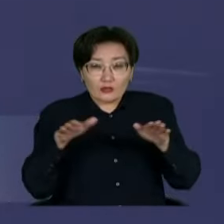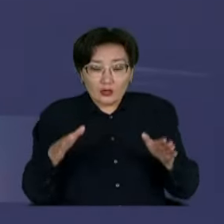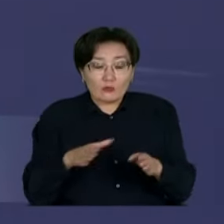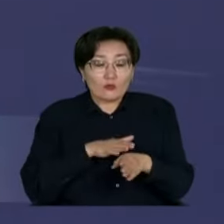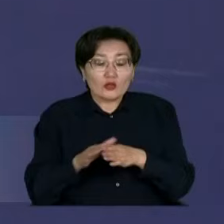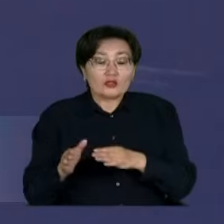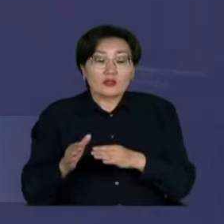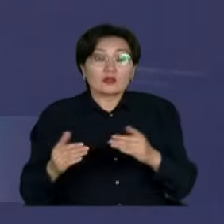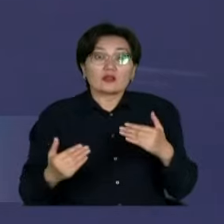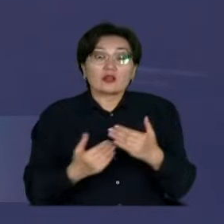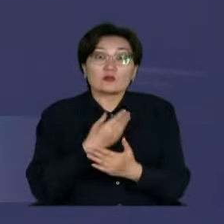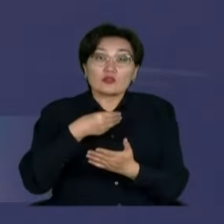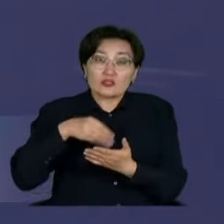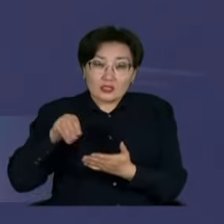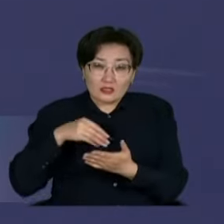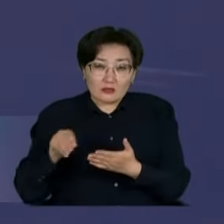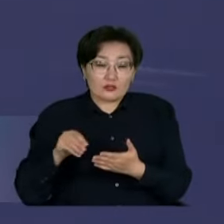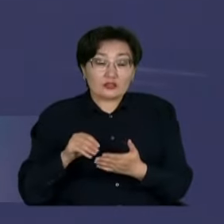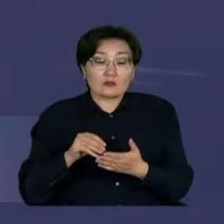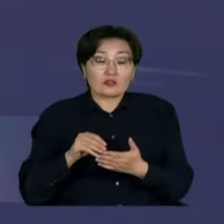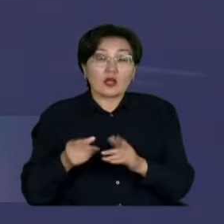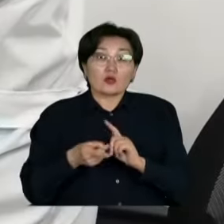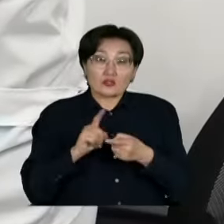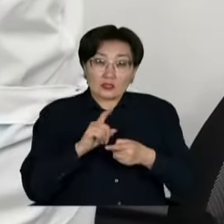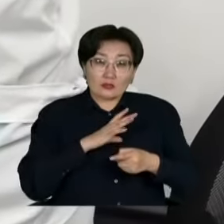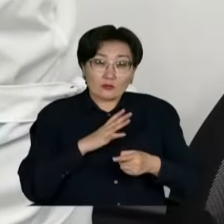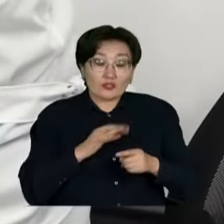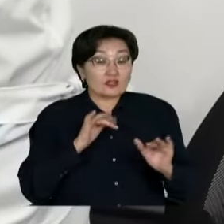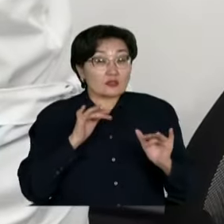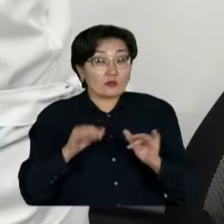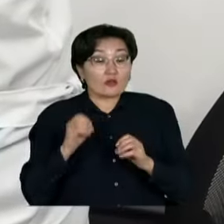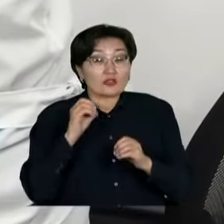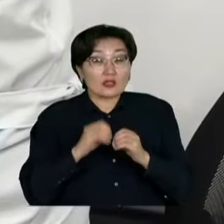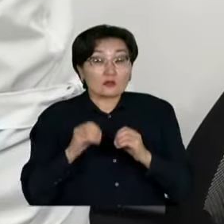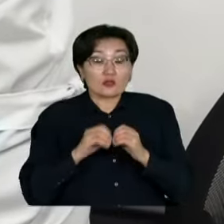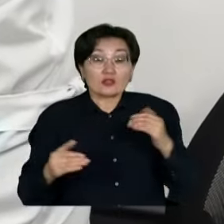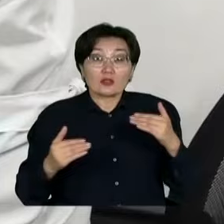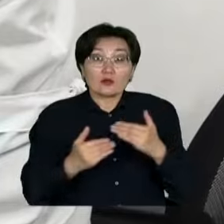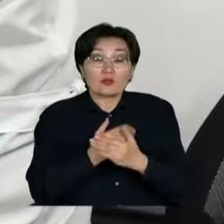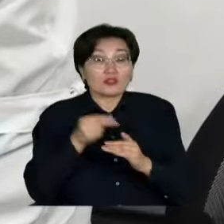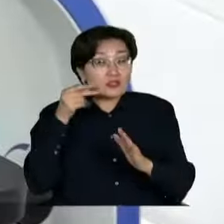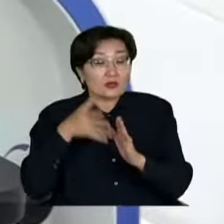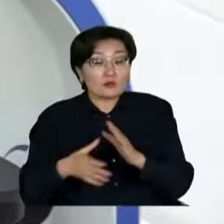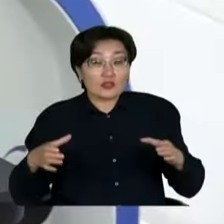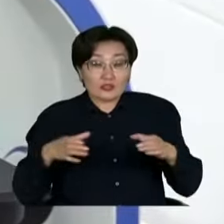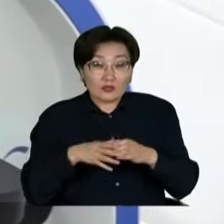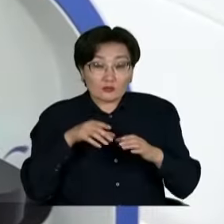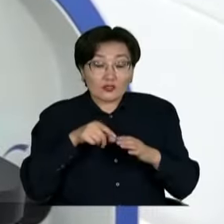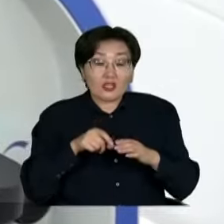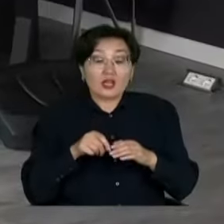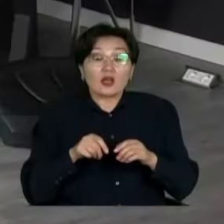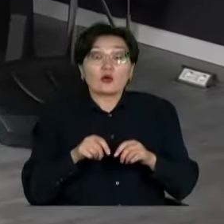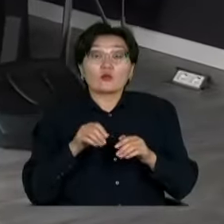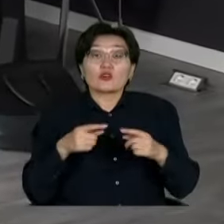қосымша сатылып алып, барлығы жөнделді. Түгелдей ауыстырылды. Іс-шара 10 инновациялық зертханадан тұратын орталықта